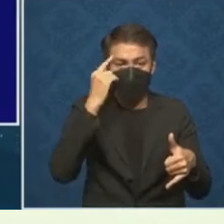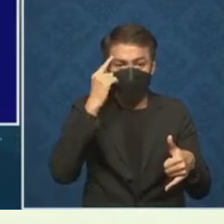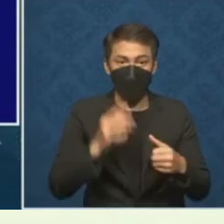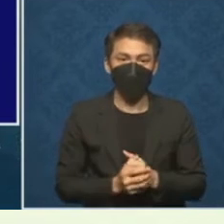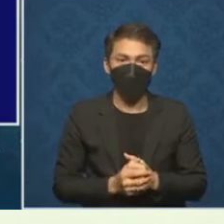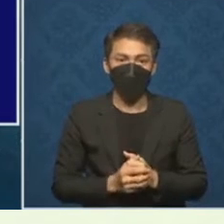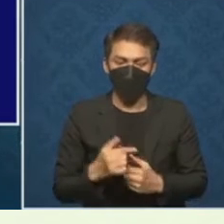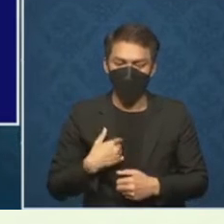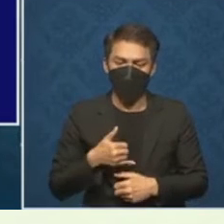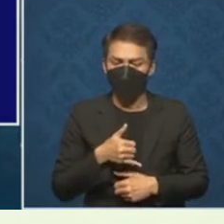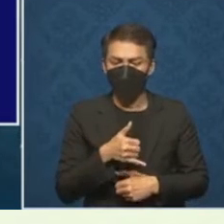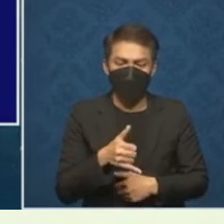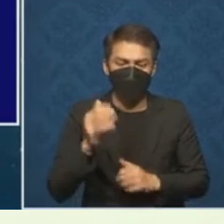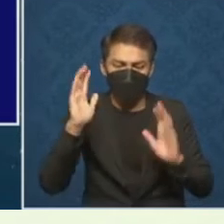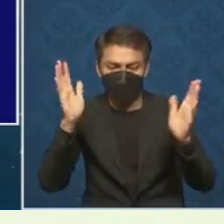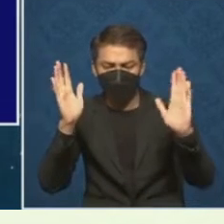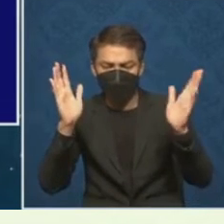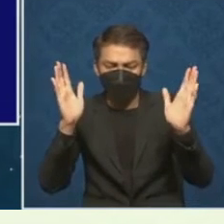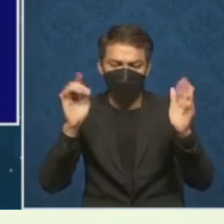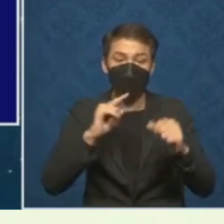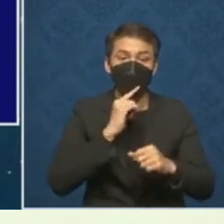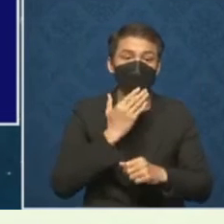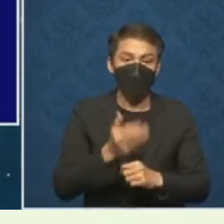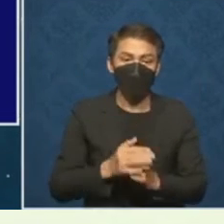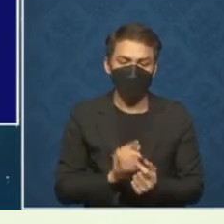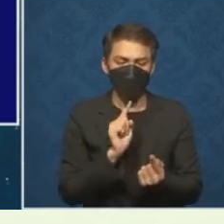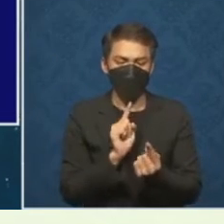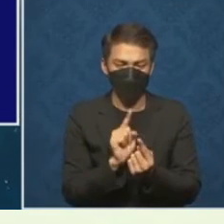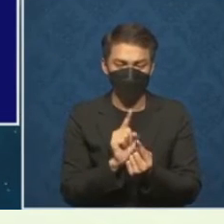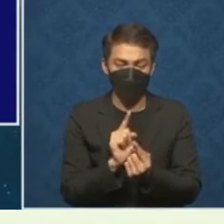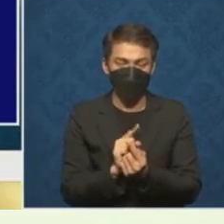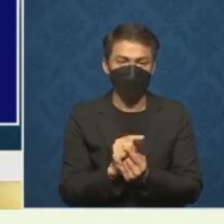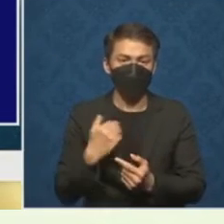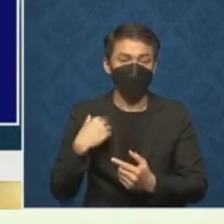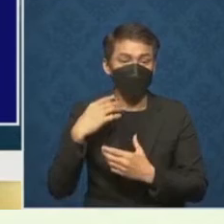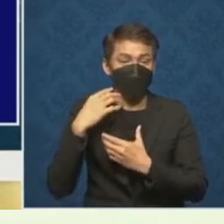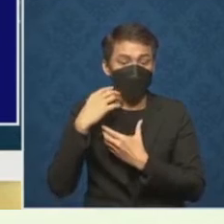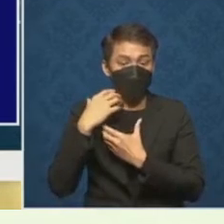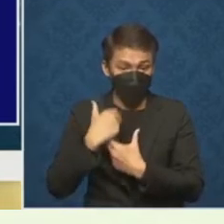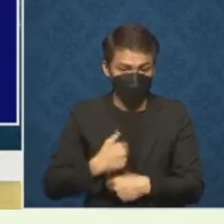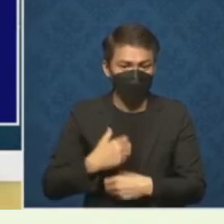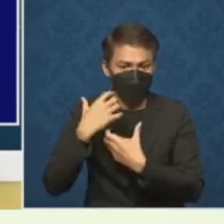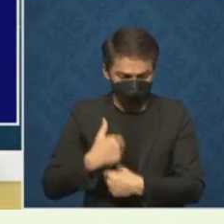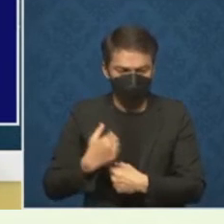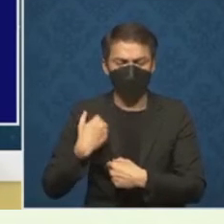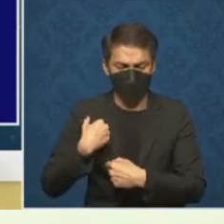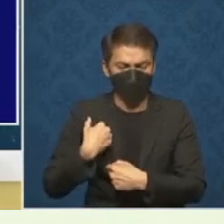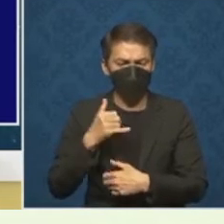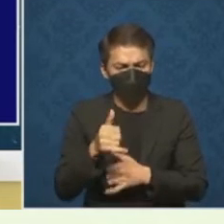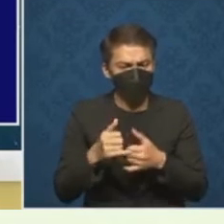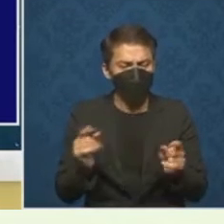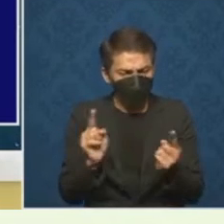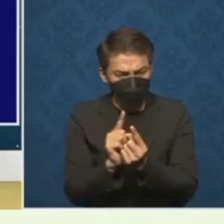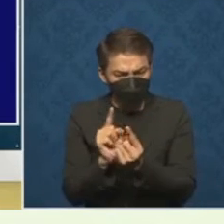ครับพบผู้สมัครประชาธิปไตยนะฮะมาหาเสียงหลายครั้งด้วยกันนะฮะแต่ไม่เคยพบ